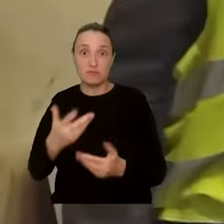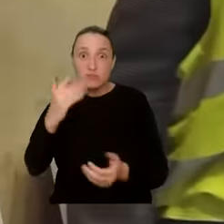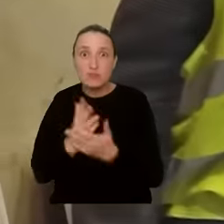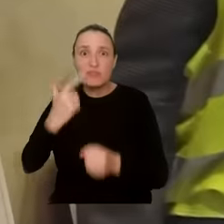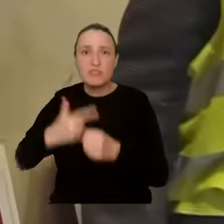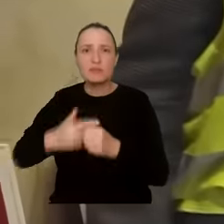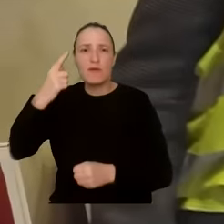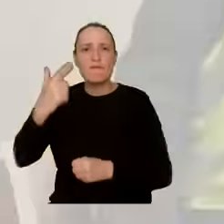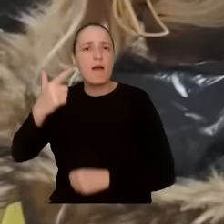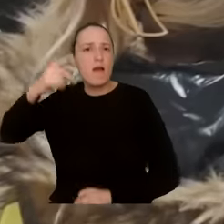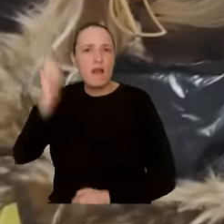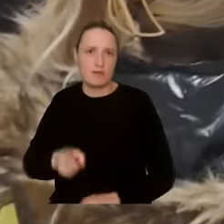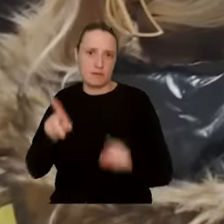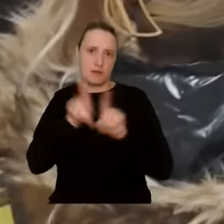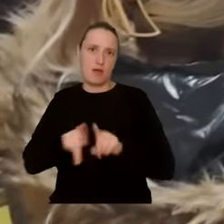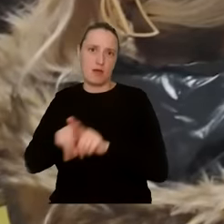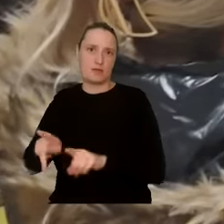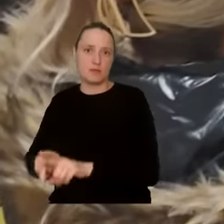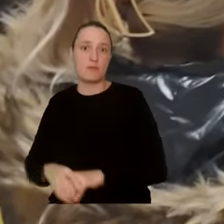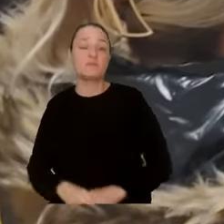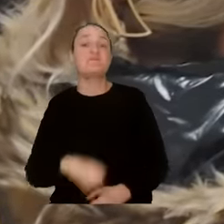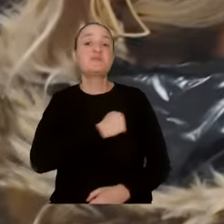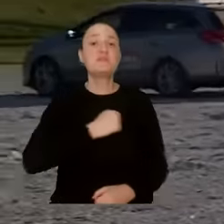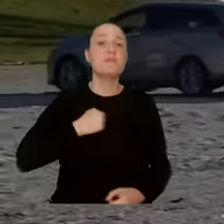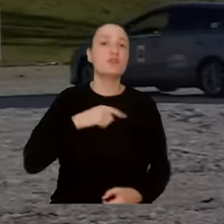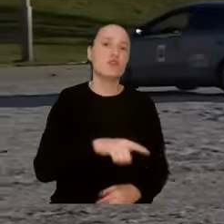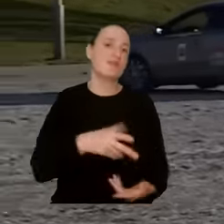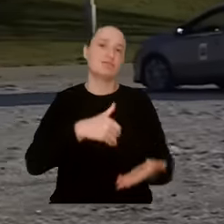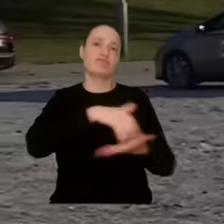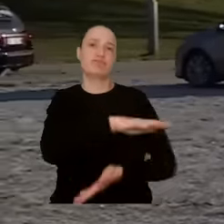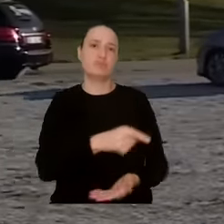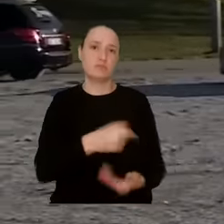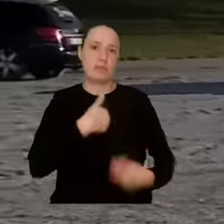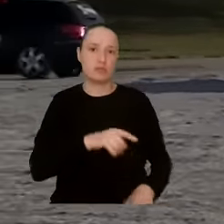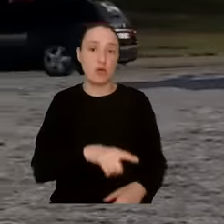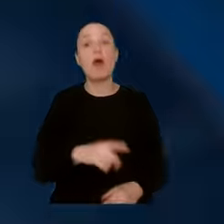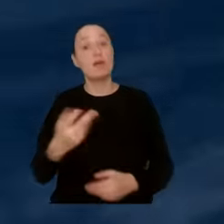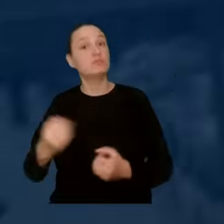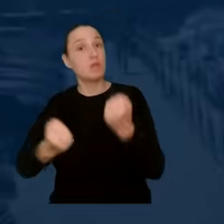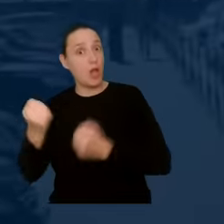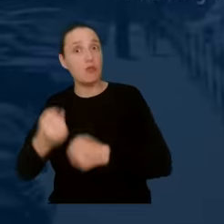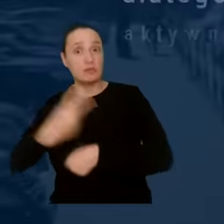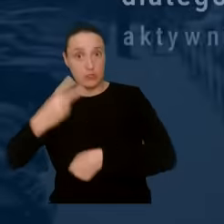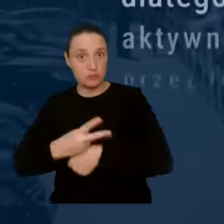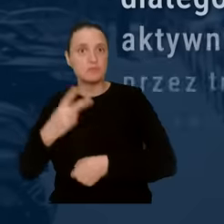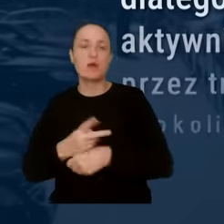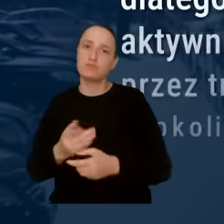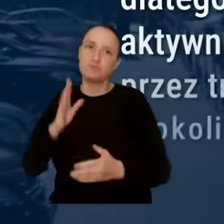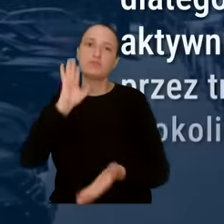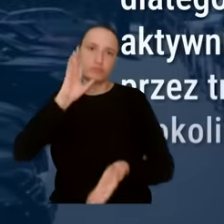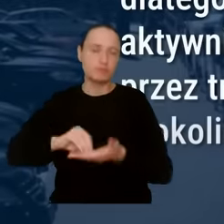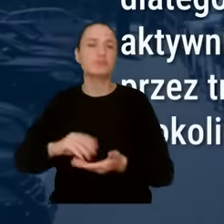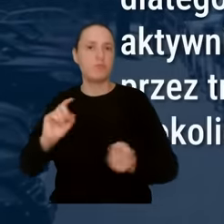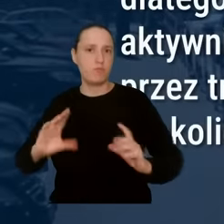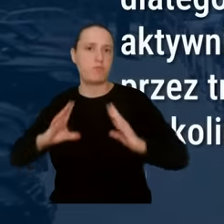sesji odrzuciła wprowadzenie do porządku obrad obywatelskiego projektu uchwały w tej sprawie. Kierowcy zapowiadają kolejne protesty. Rada Warszawy ma